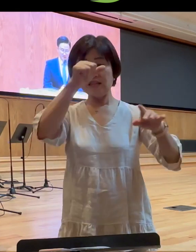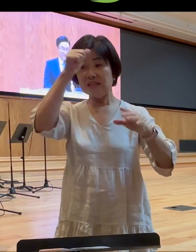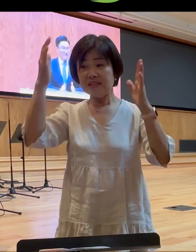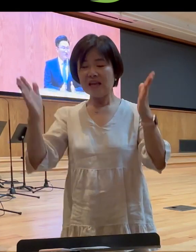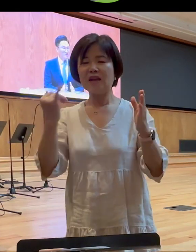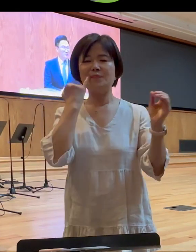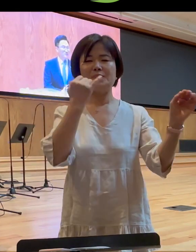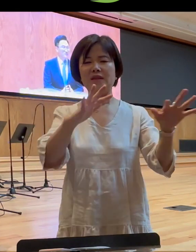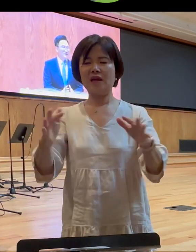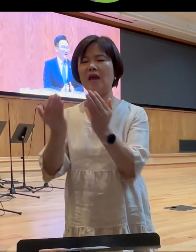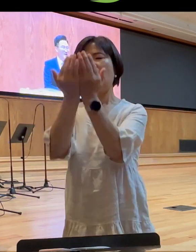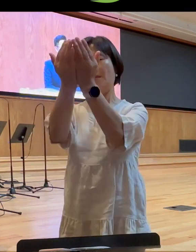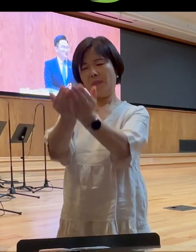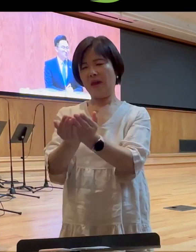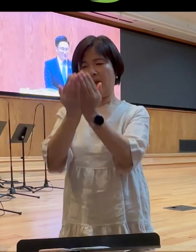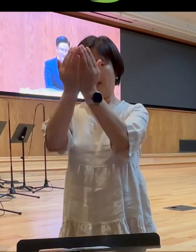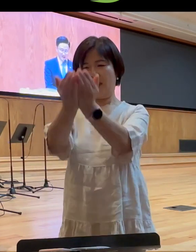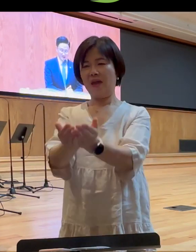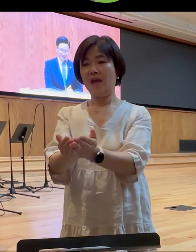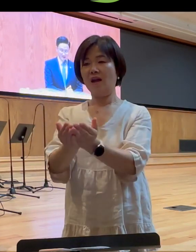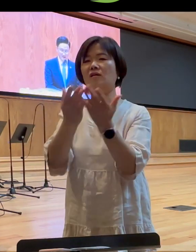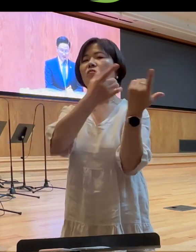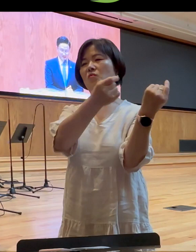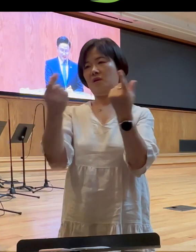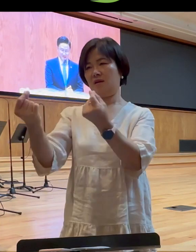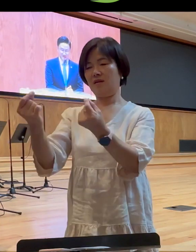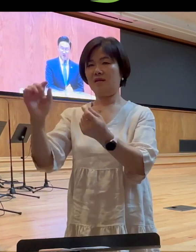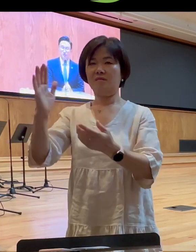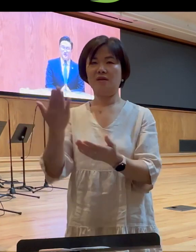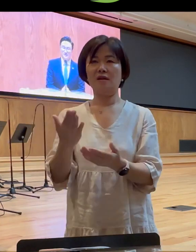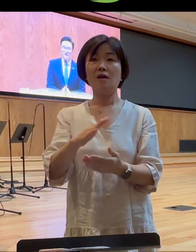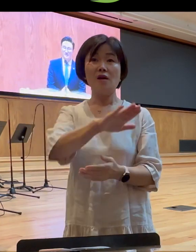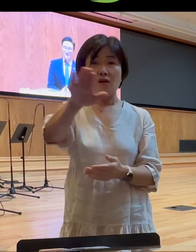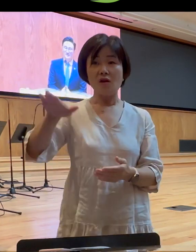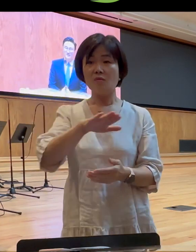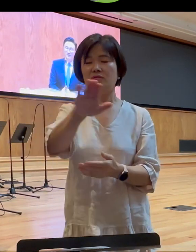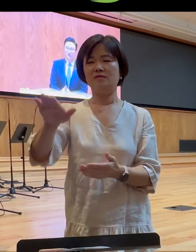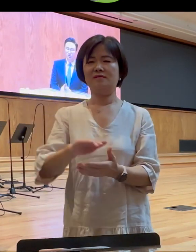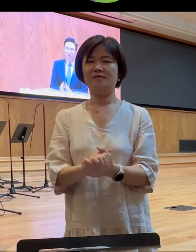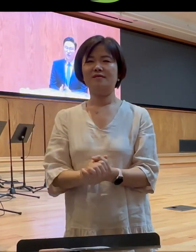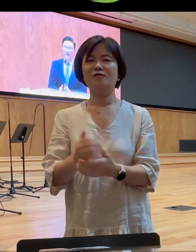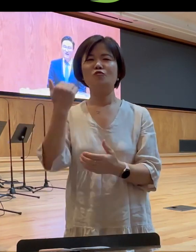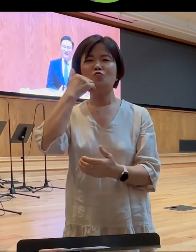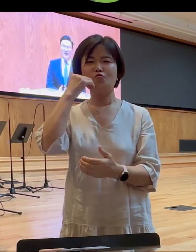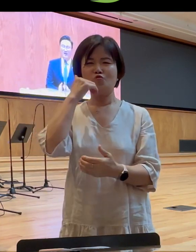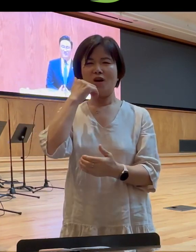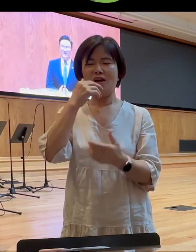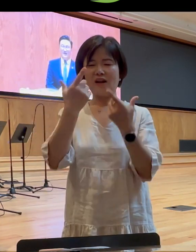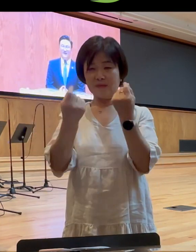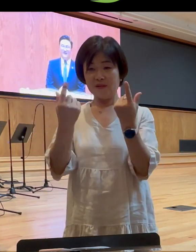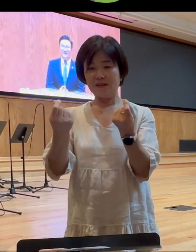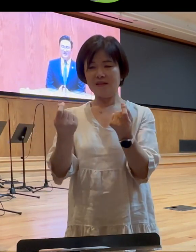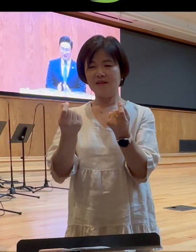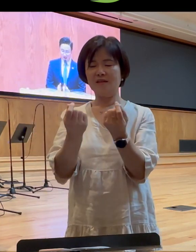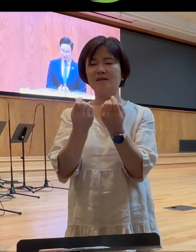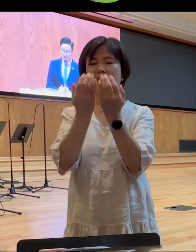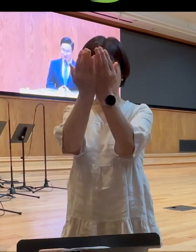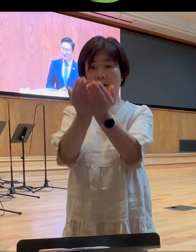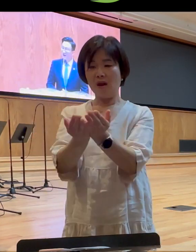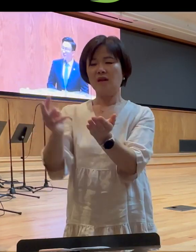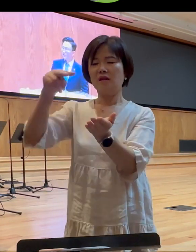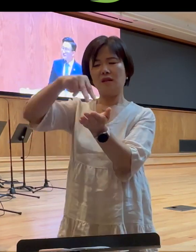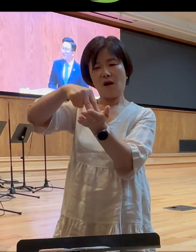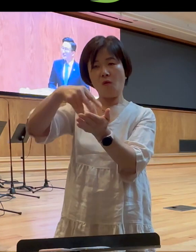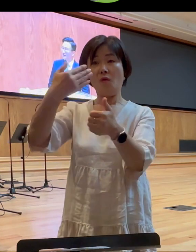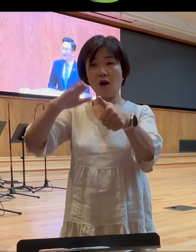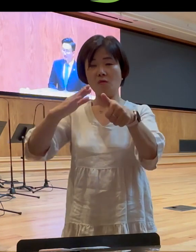바다에 배를 띄워놓고 항해하는 중입니다. 여러분은 누구와 함께 항해를